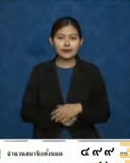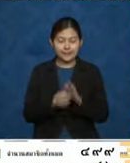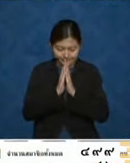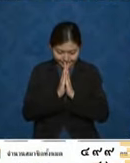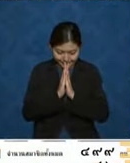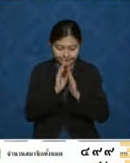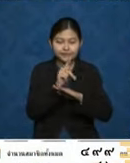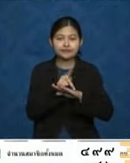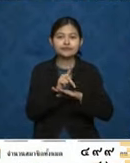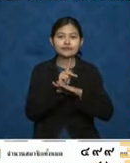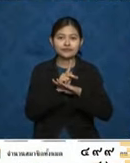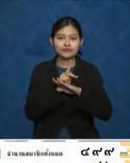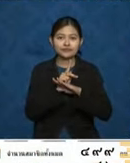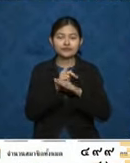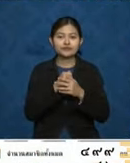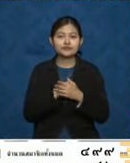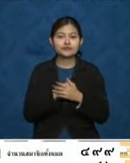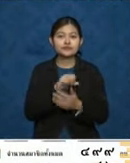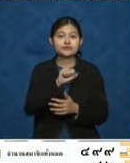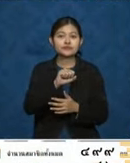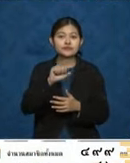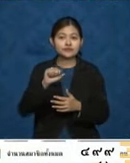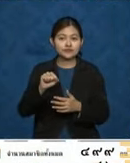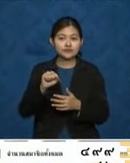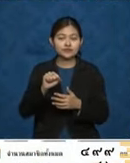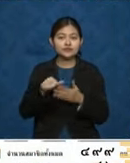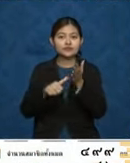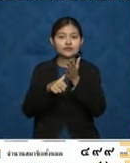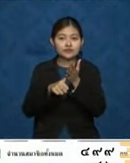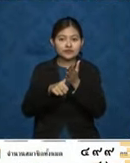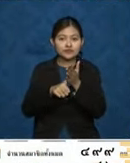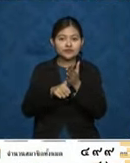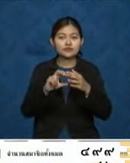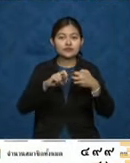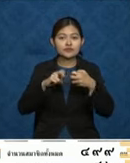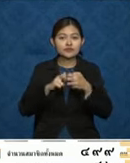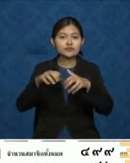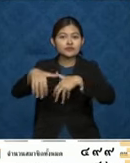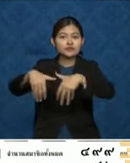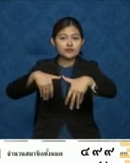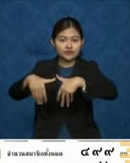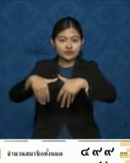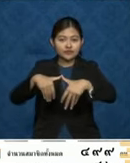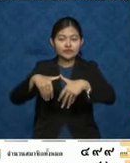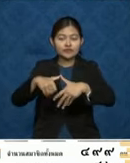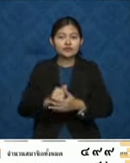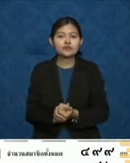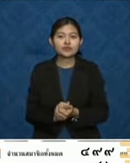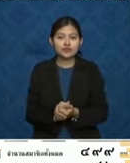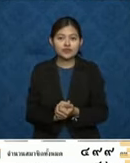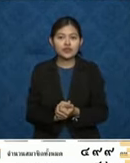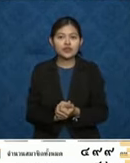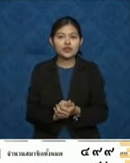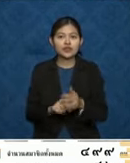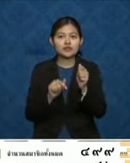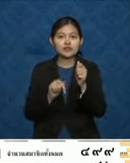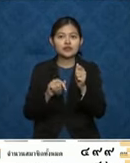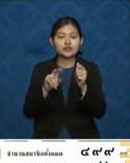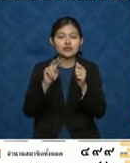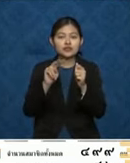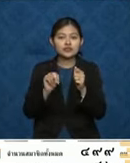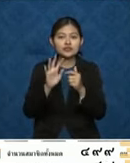เคารพผมนายสฤษดิ์บุตเนียนสสนักพัฒนาแก้ไขปัญหาปากท้องประชาชนอำเภอกบินุรีอำเภอนาดีจังหวัด